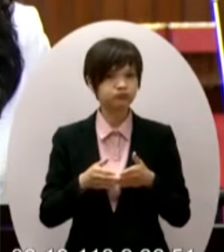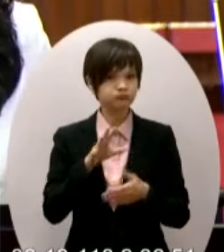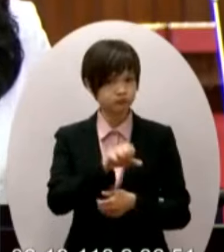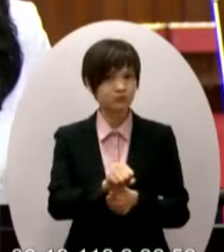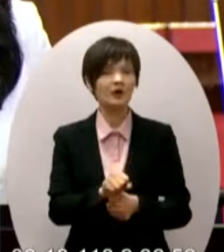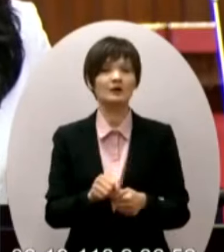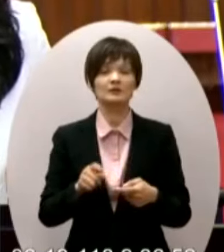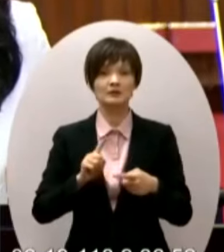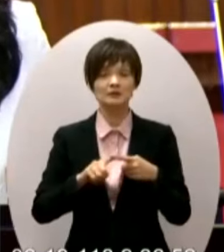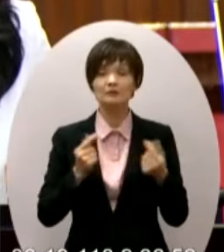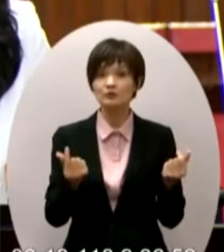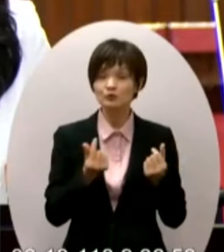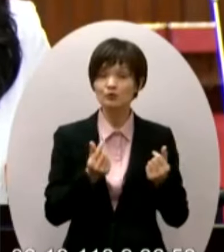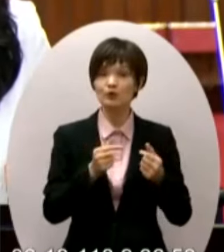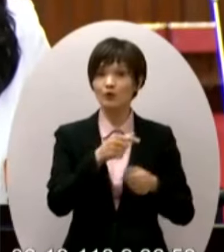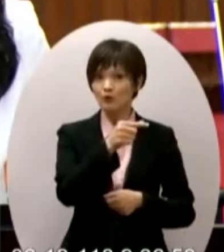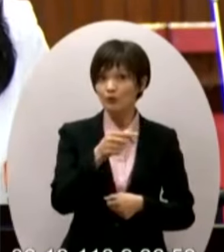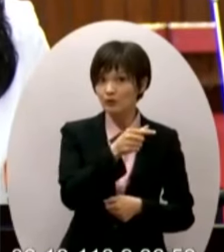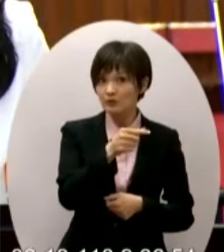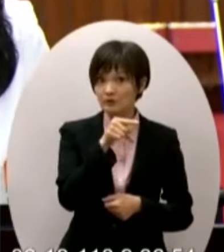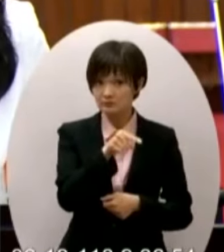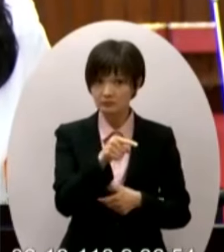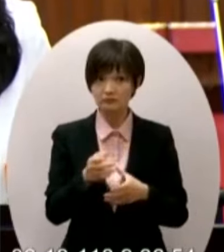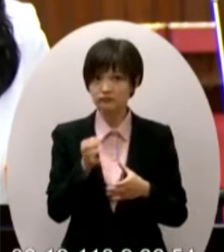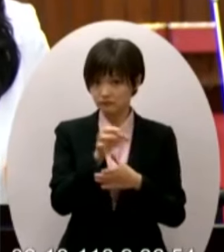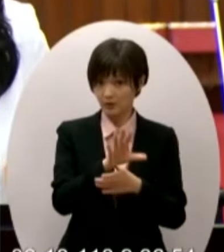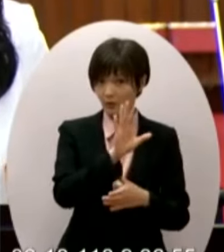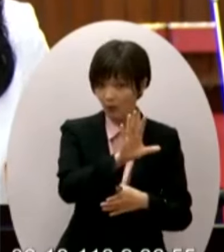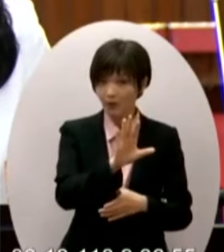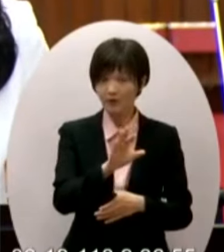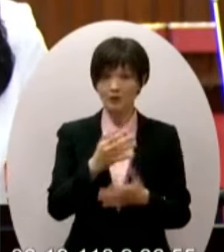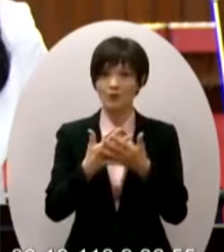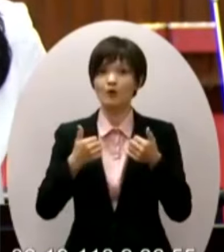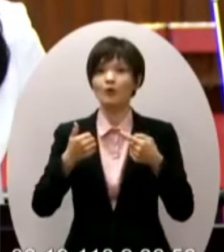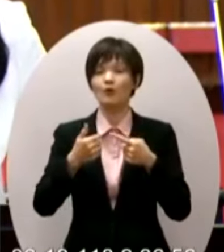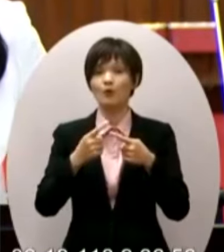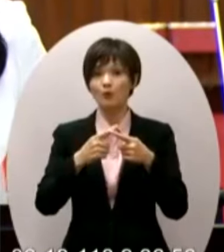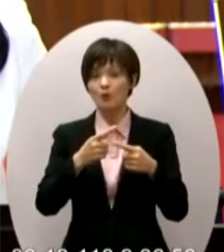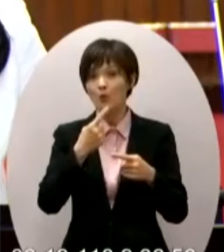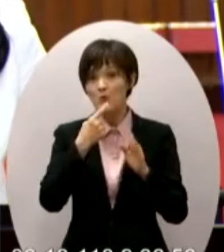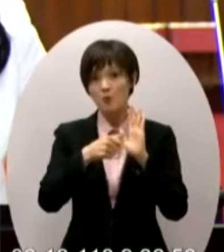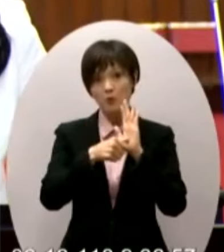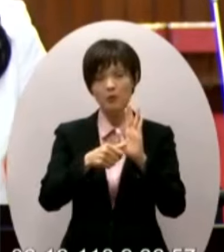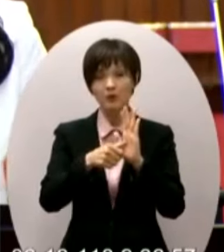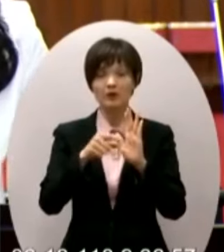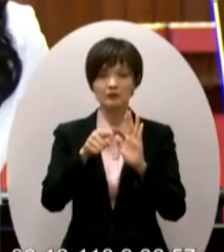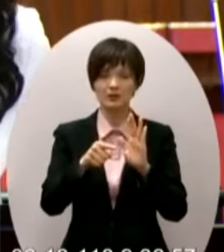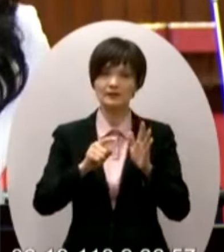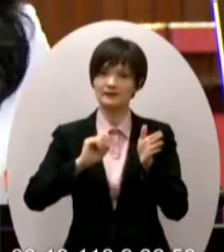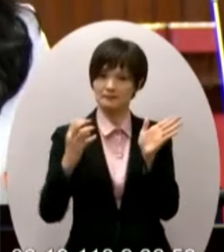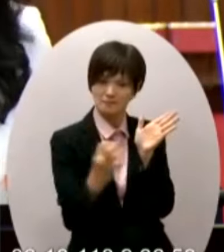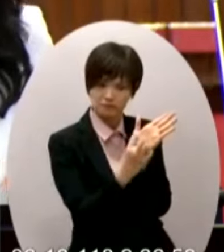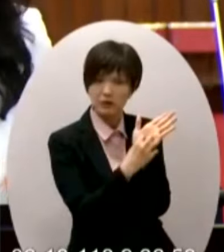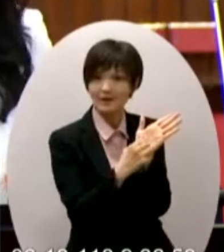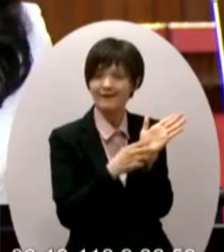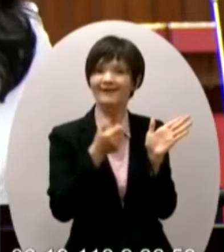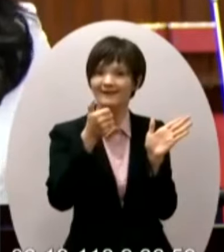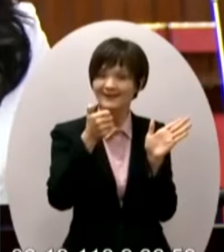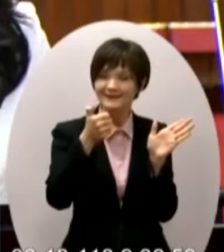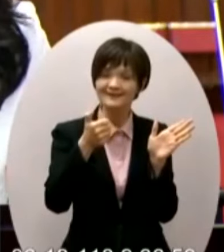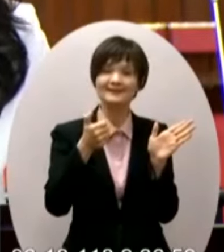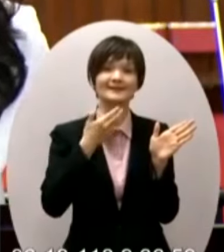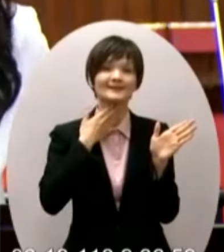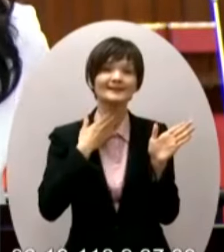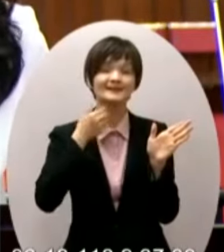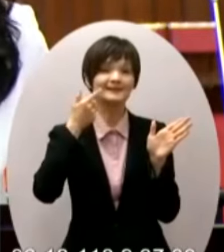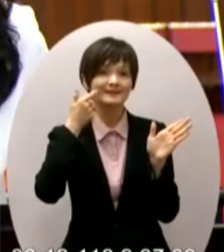括 Google， 你只要是拿赞助的，这些网红会直接写说感谢干爹某某某赞助，感谢干爹谁谁